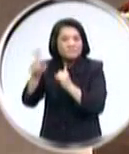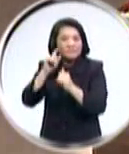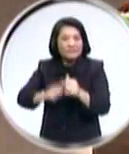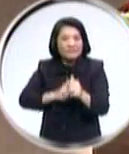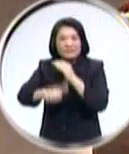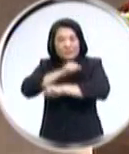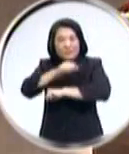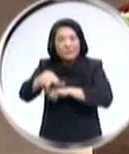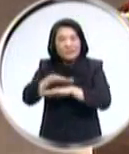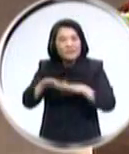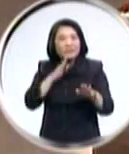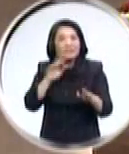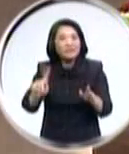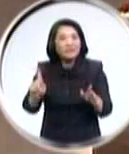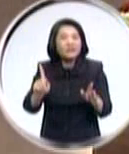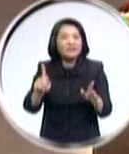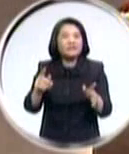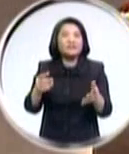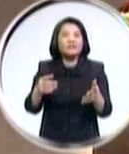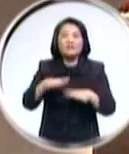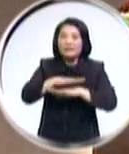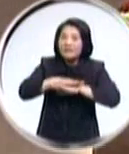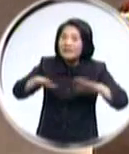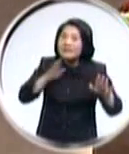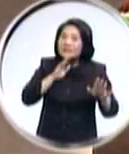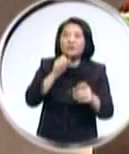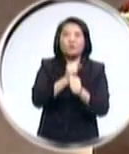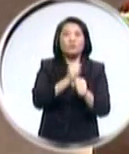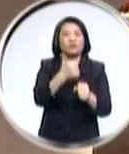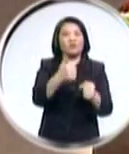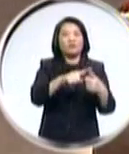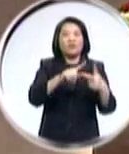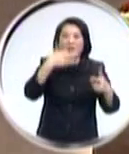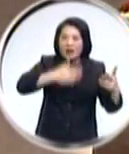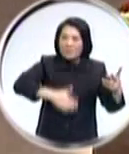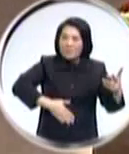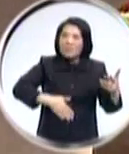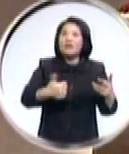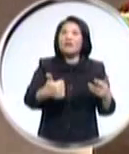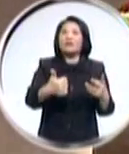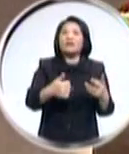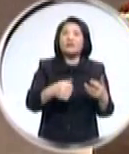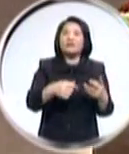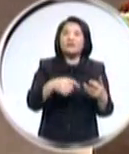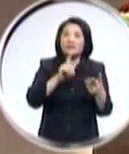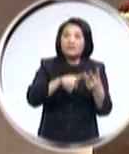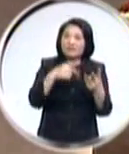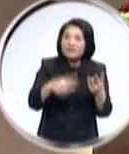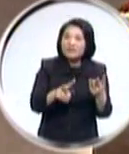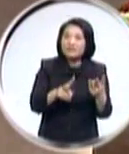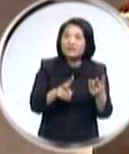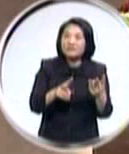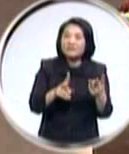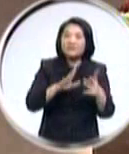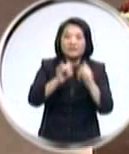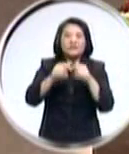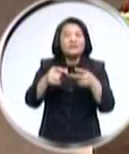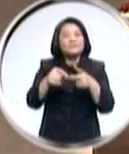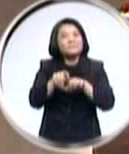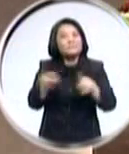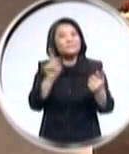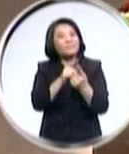定呢？安定应该是工作稳定，三餐温饱，安定应该是社会和